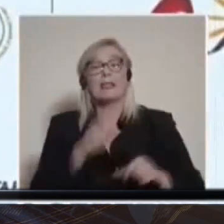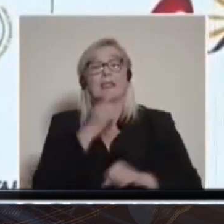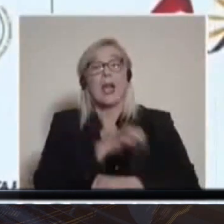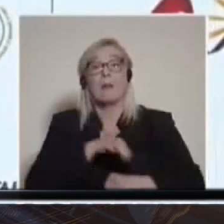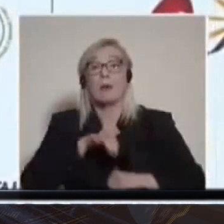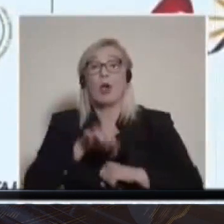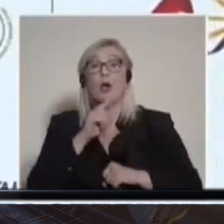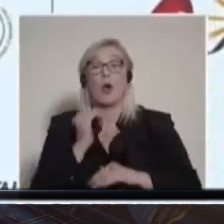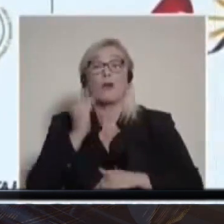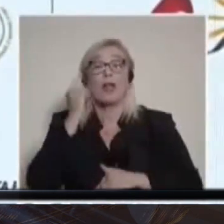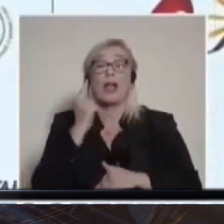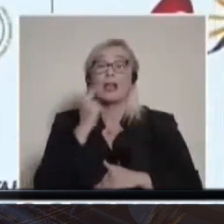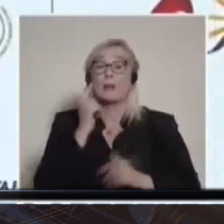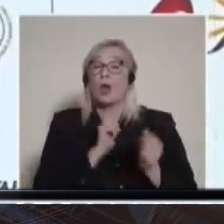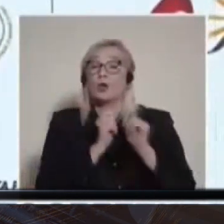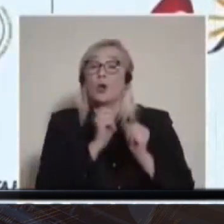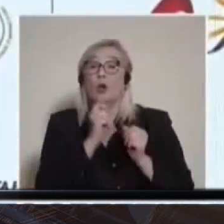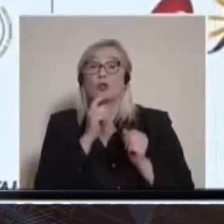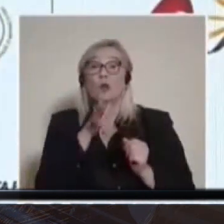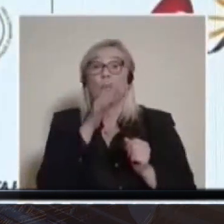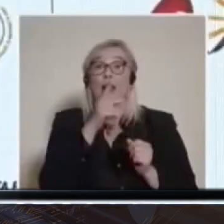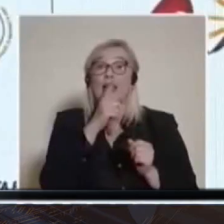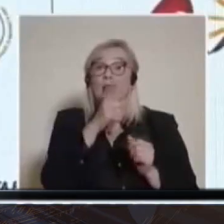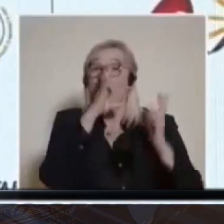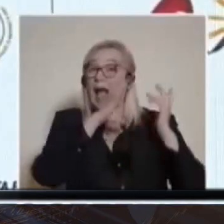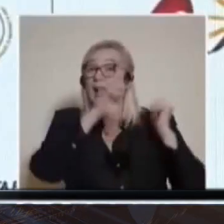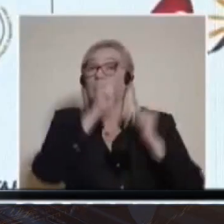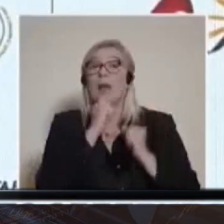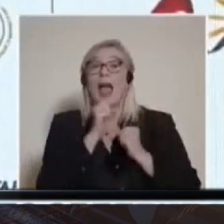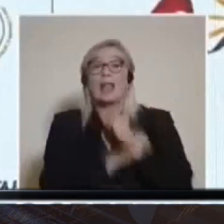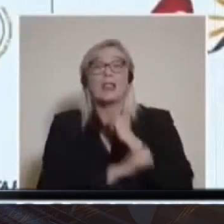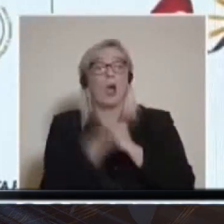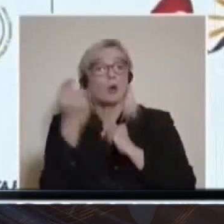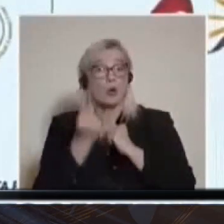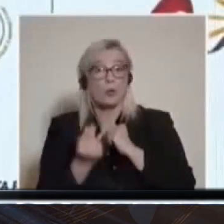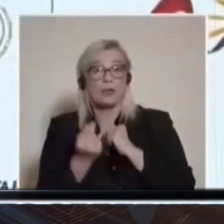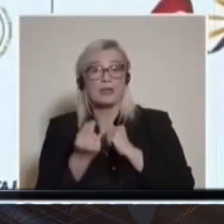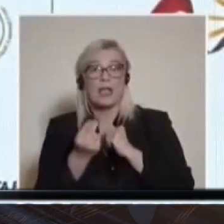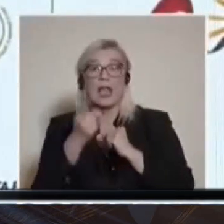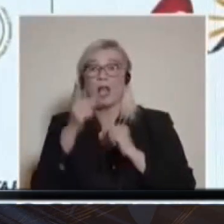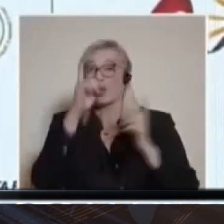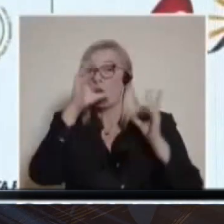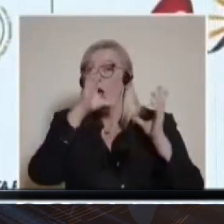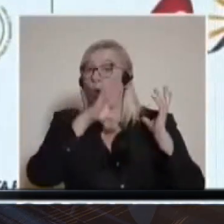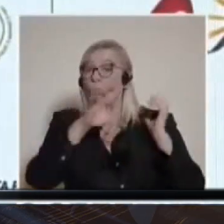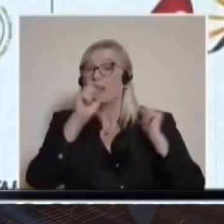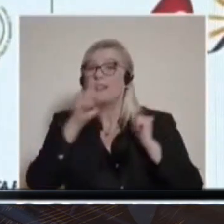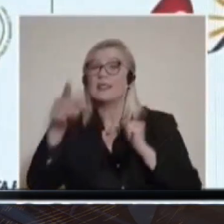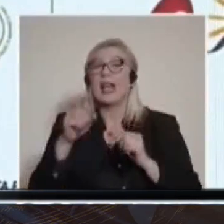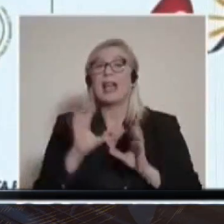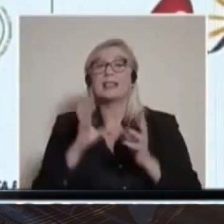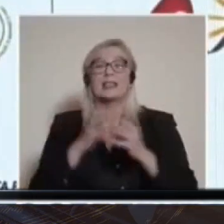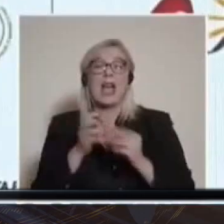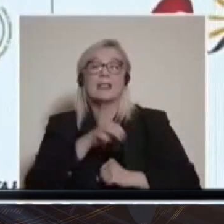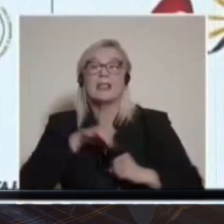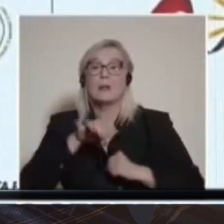кој владата ќе се обиде да го договори со Македонската академија на науките и уметностите, со универзитетската заедница.